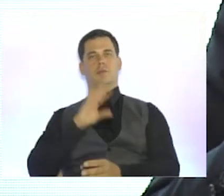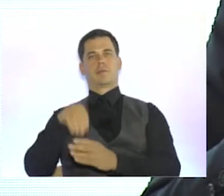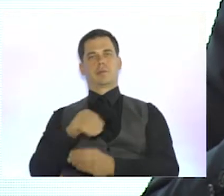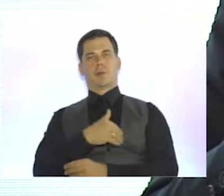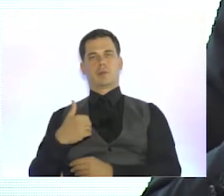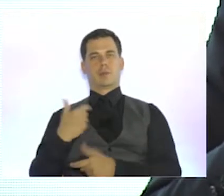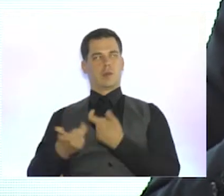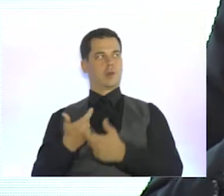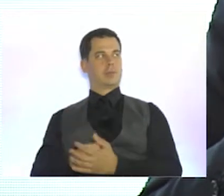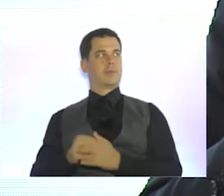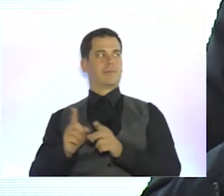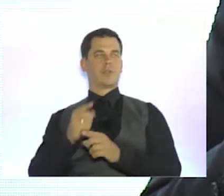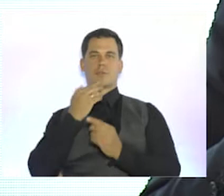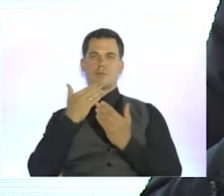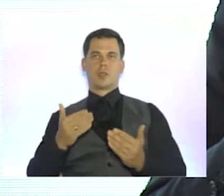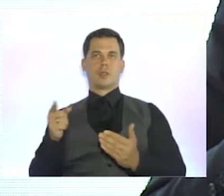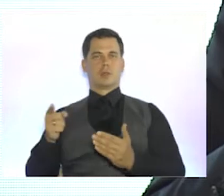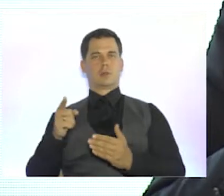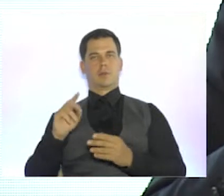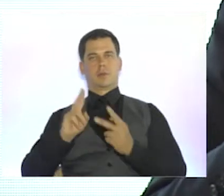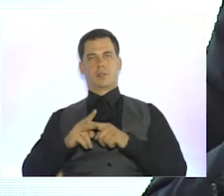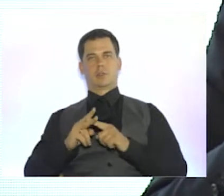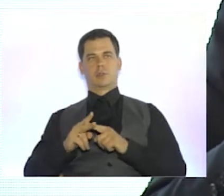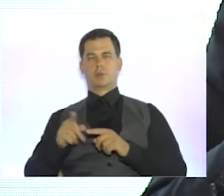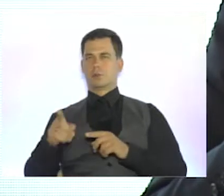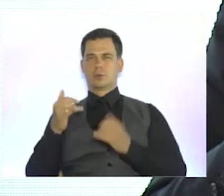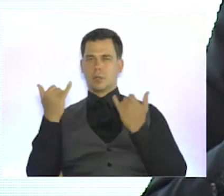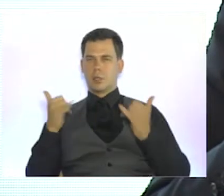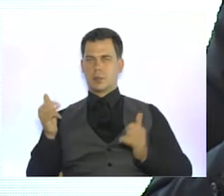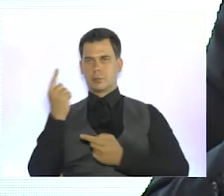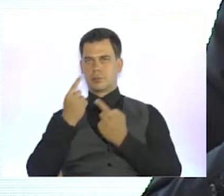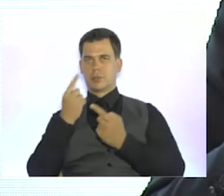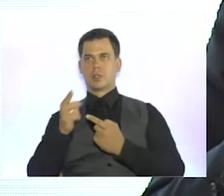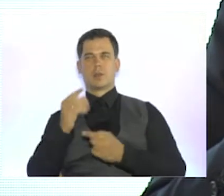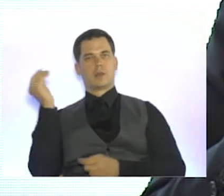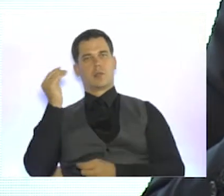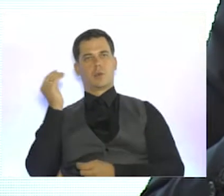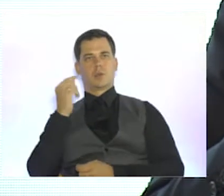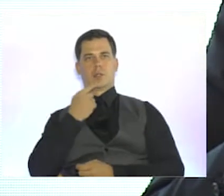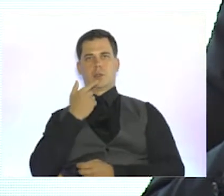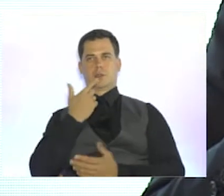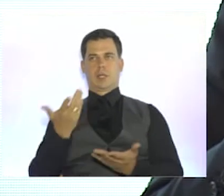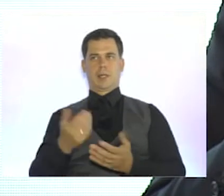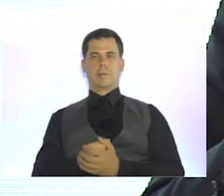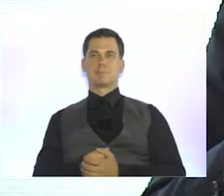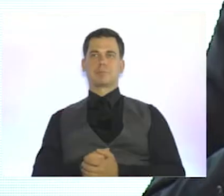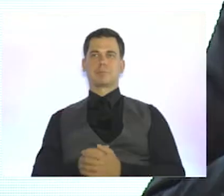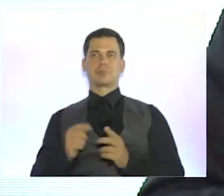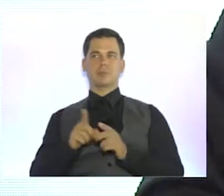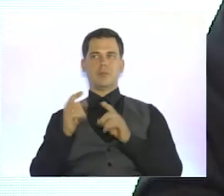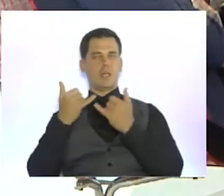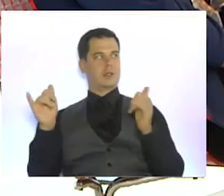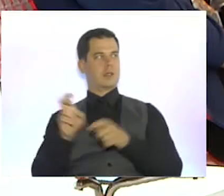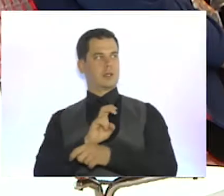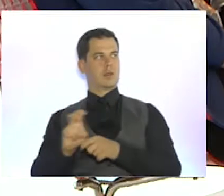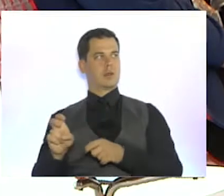Polsce, i pracować właśnie z tego typu narzędziami. Więc totalnie inne jakby podejście do nauki, inne narzędzia, inne tak naprawdę technologie.